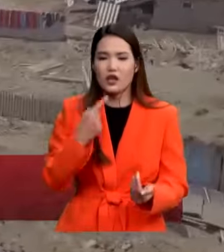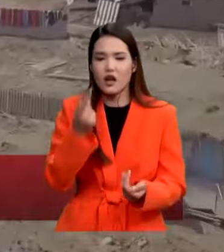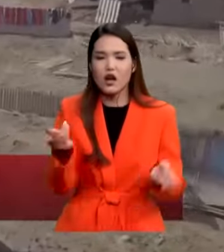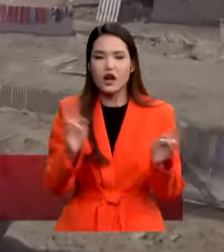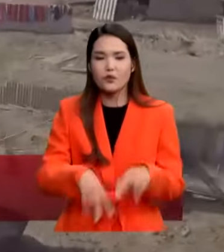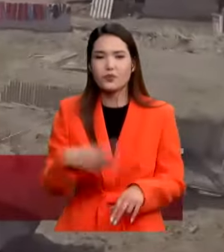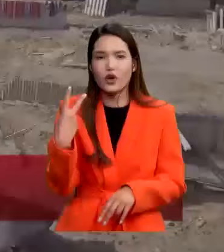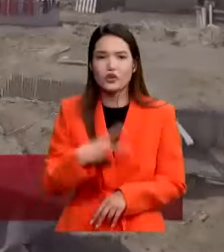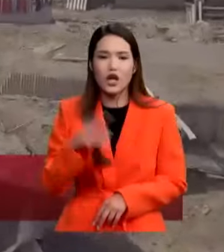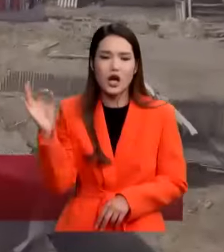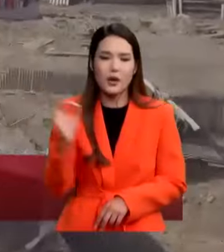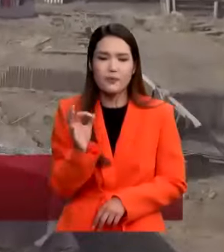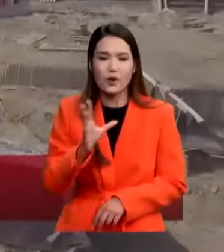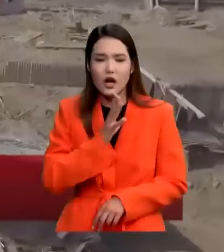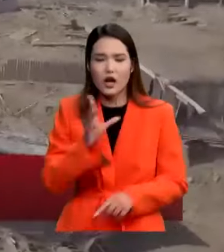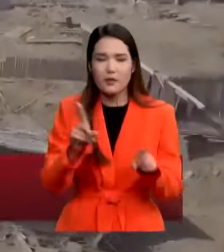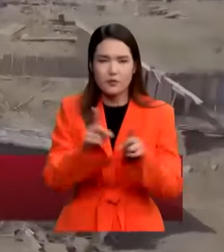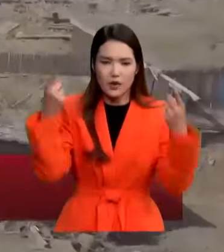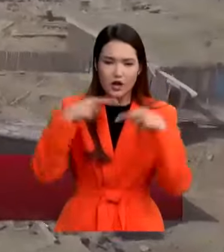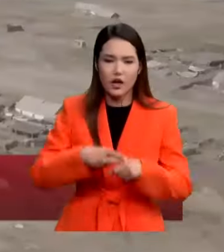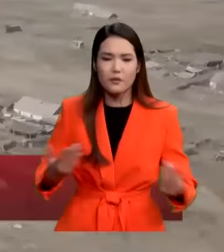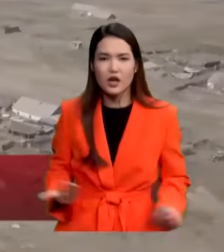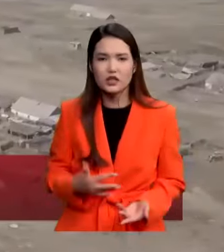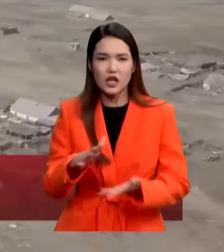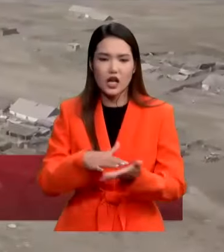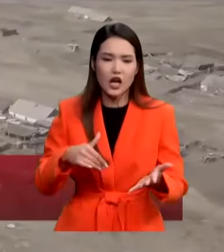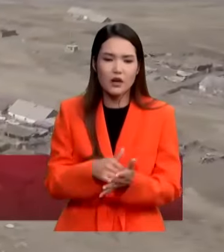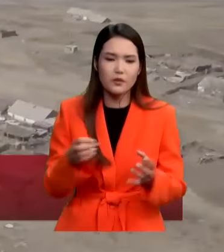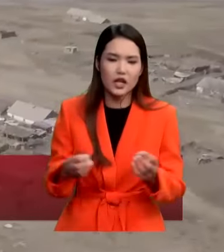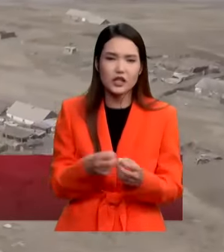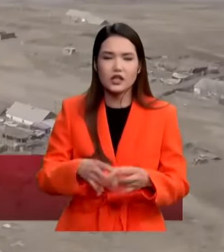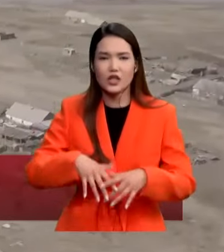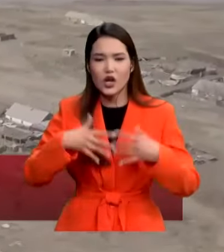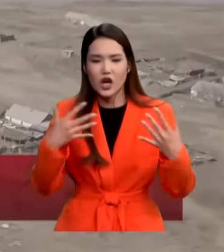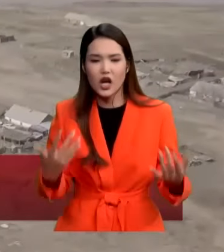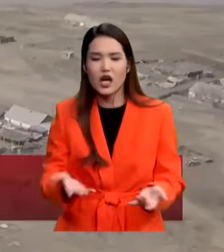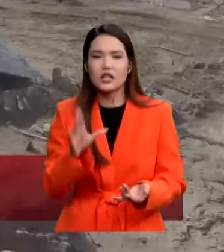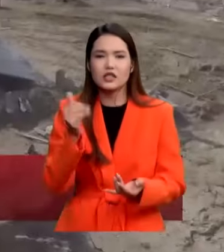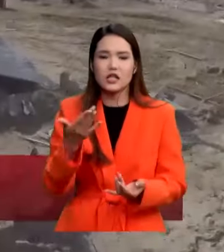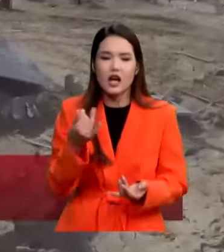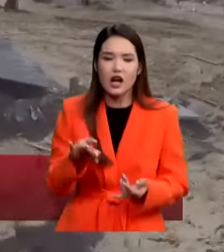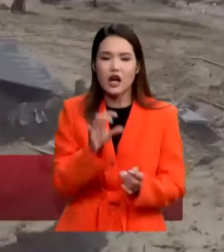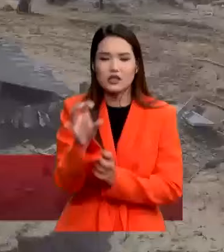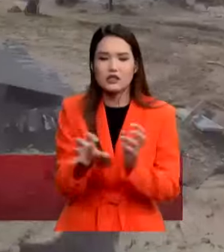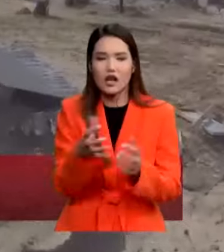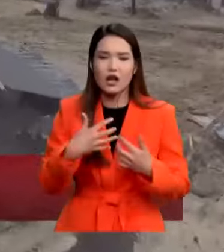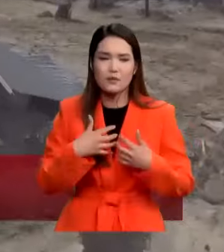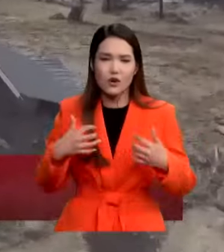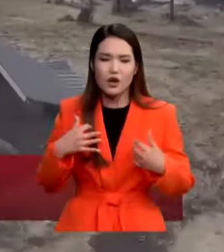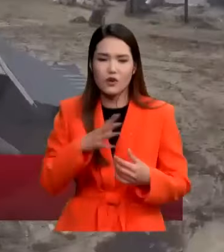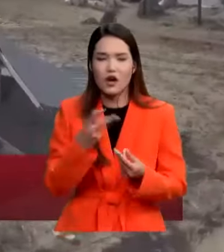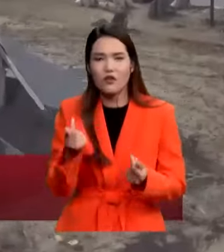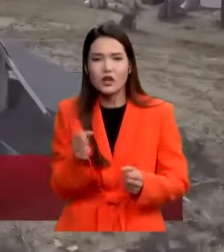только 20%. Помимо техники, жилья, разрушена и вся кормовая база, а также сараи, в которых содержались животные.